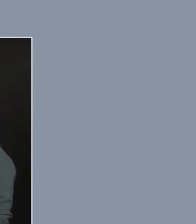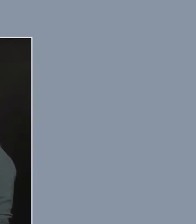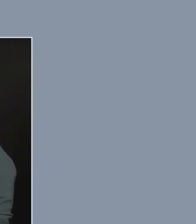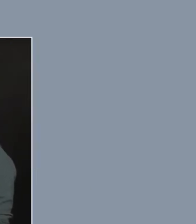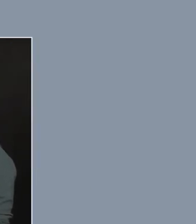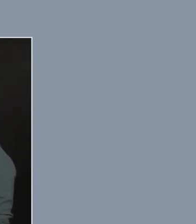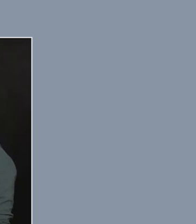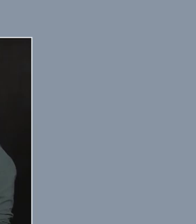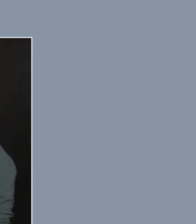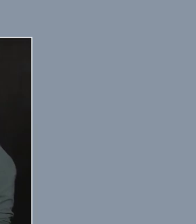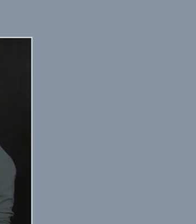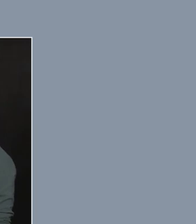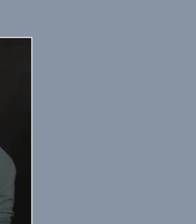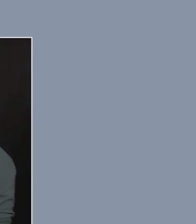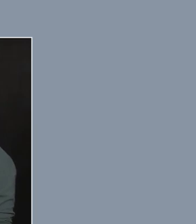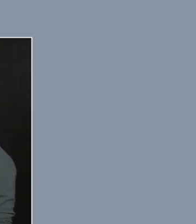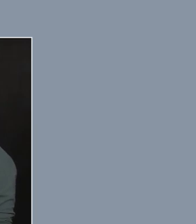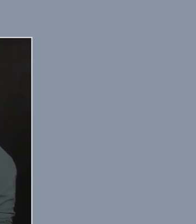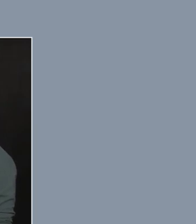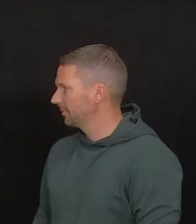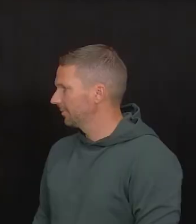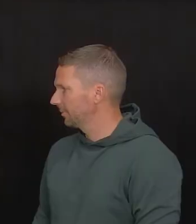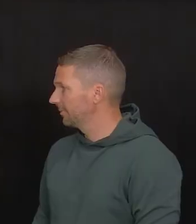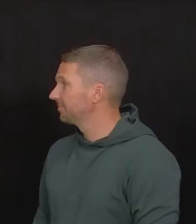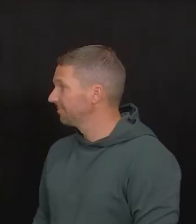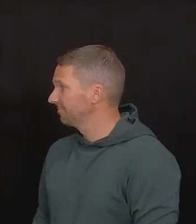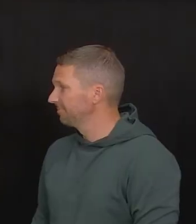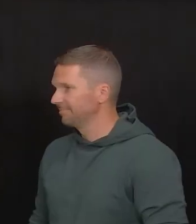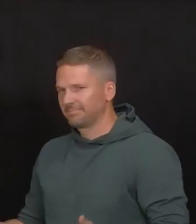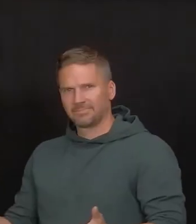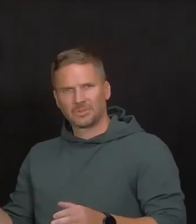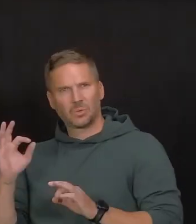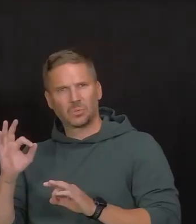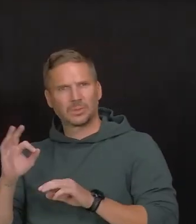Hugo och jag är elevrådsordförande. Och jag heter Lou.